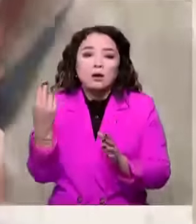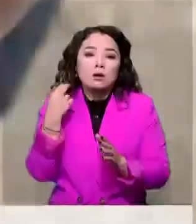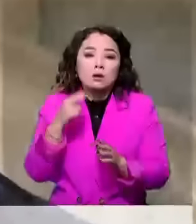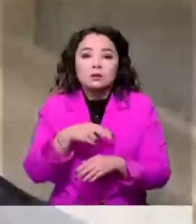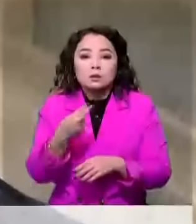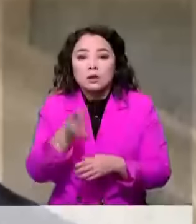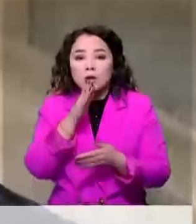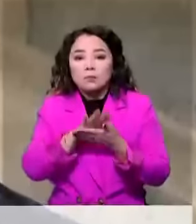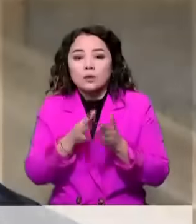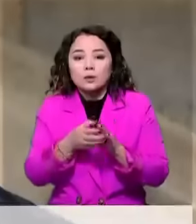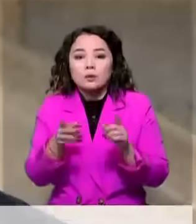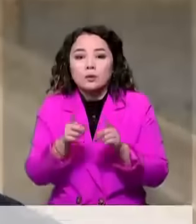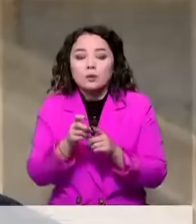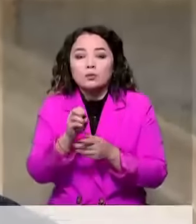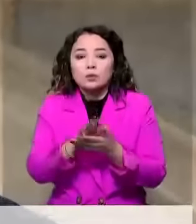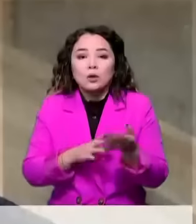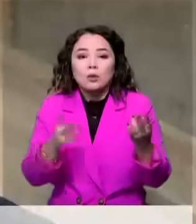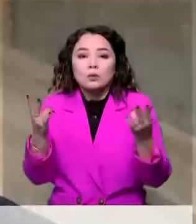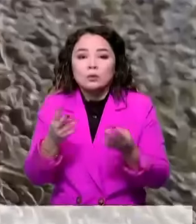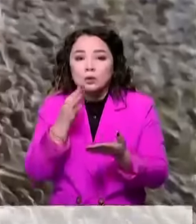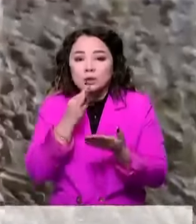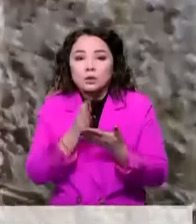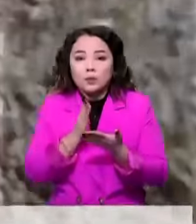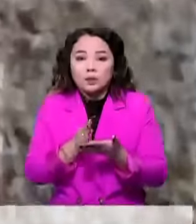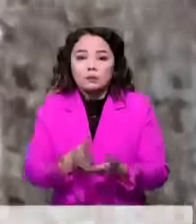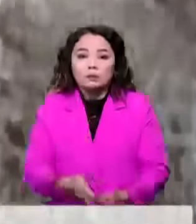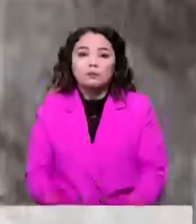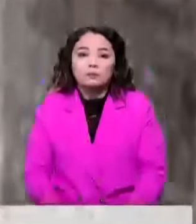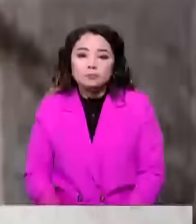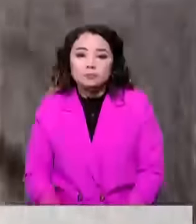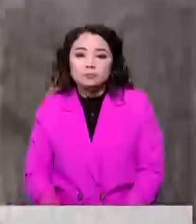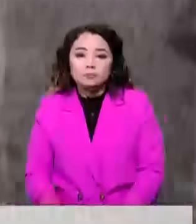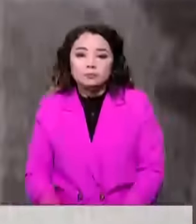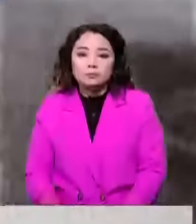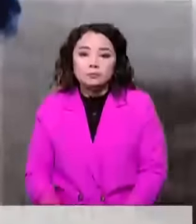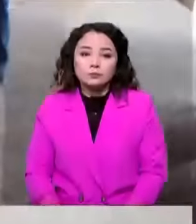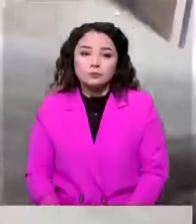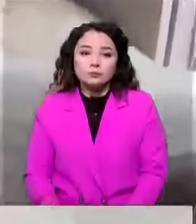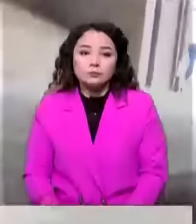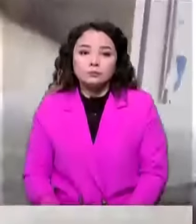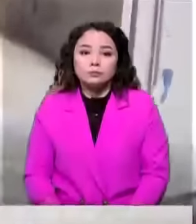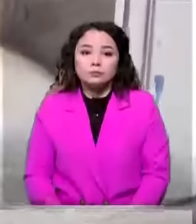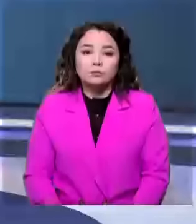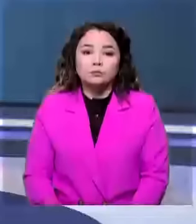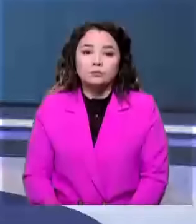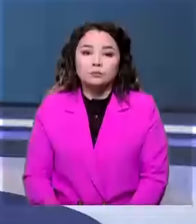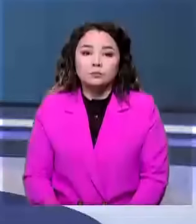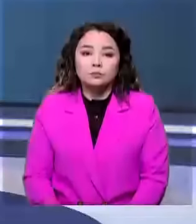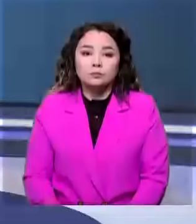қайтару мерзімін ұзартуды сұрайды. Мағауия Қалиев, Сергей Трахтенберг, Қостанай облысы, 24 кезет.